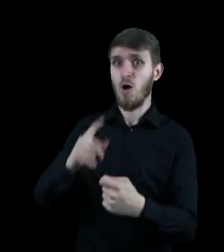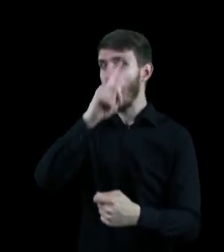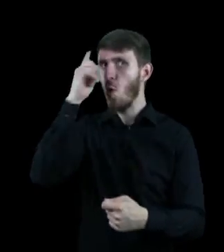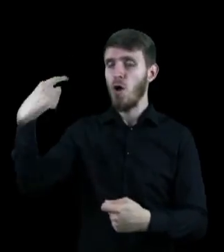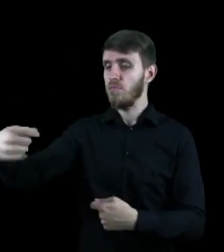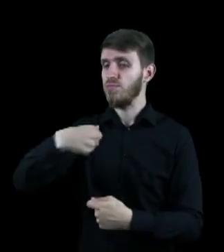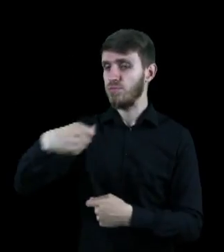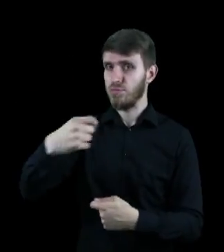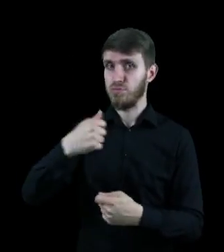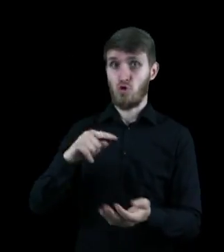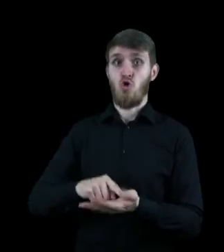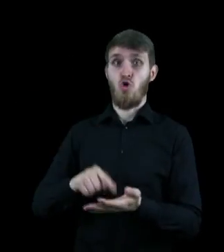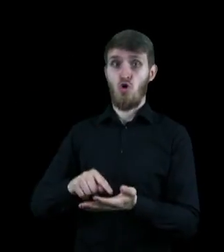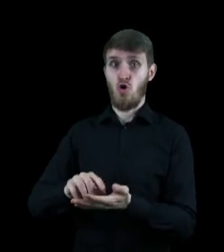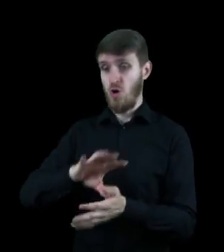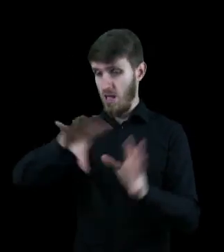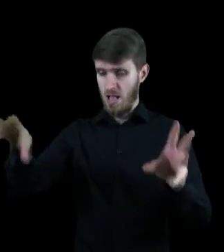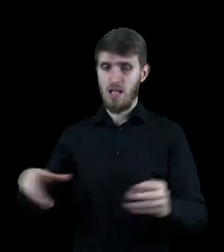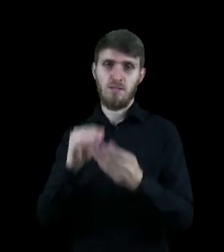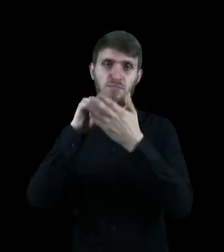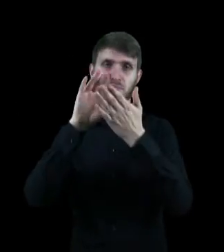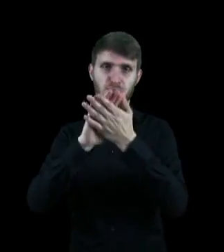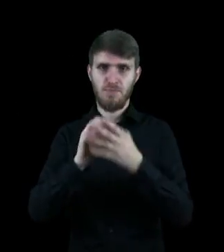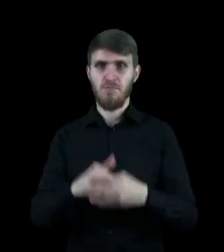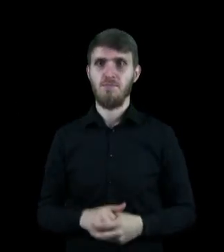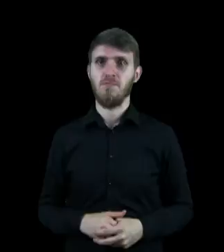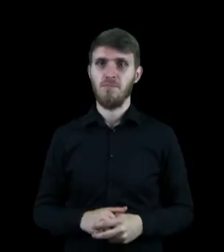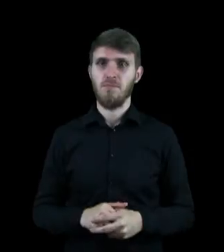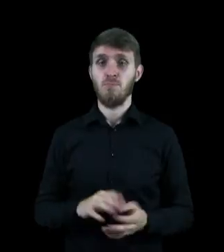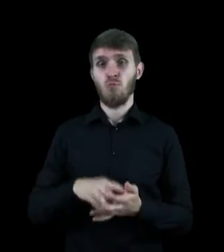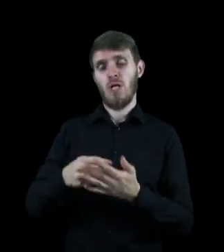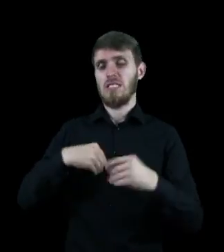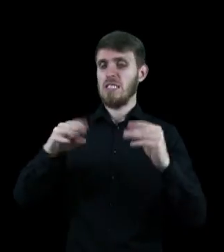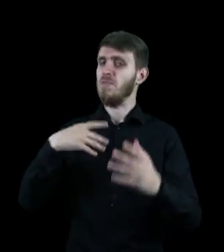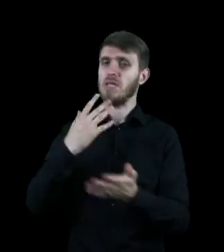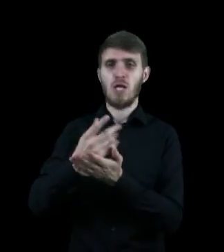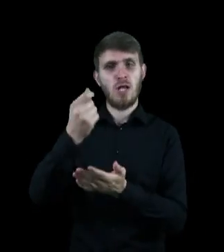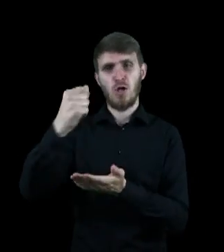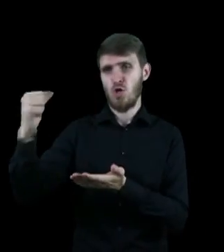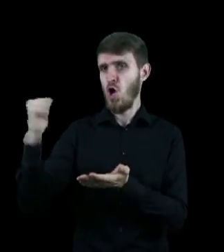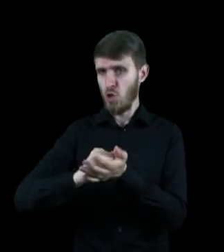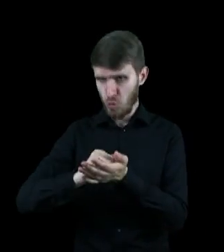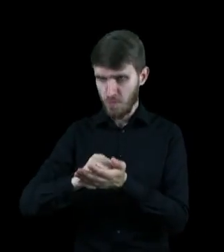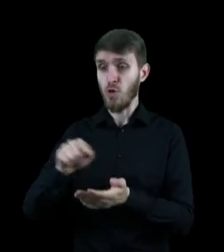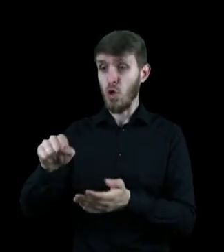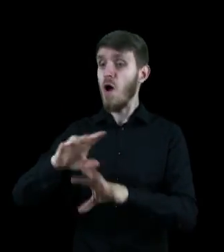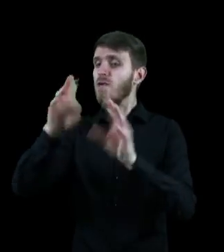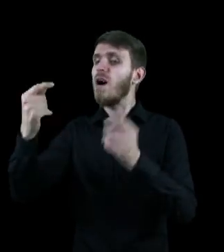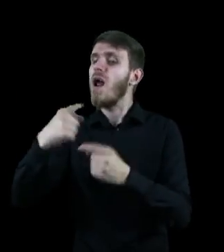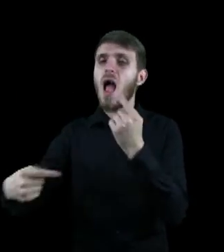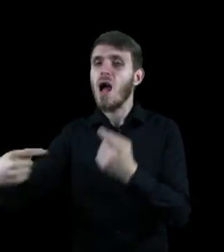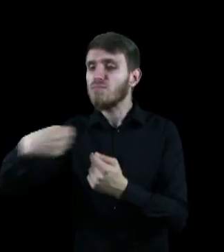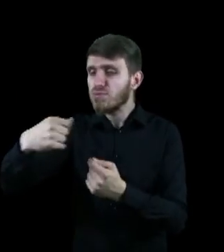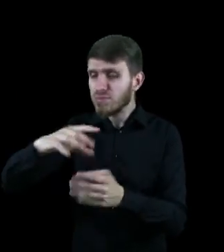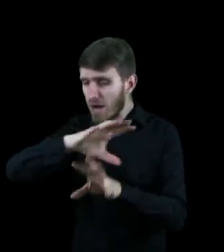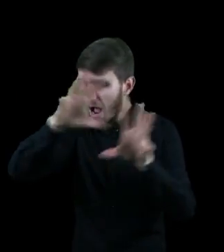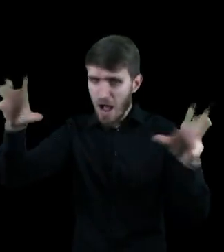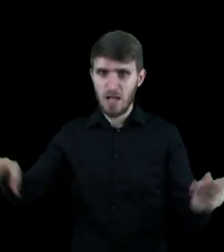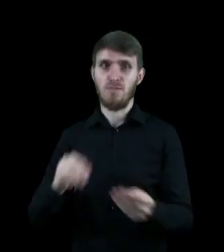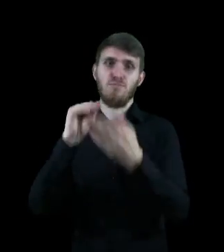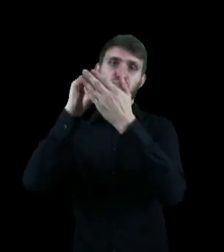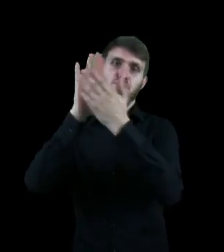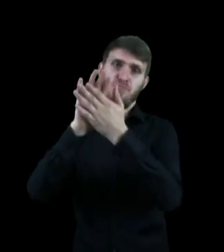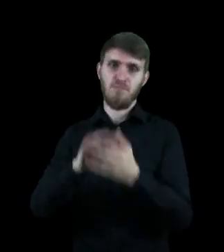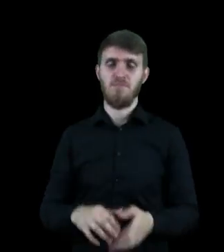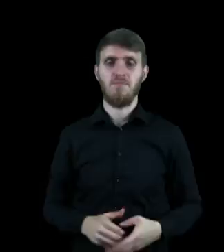wszystkie płatności, które otrzymujemy w zamian za dobra, które sprzedajemy. Zakładając, że nasze sklepy umożliwiają płatność tylko gotówką,